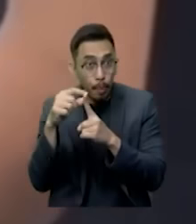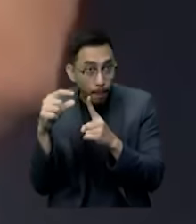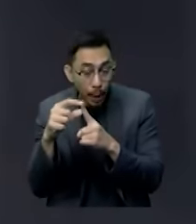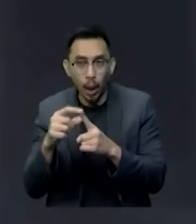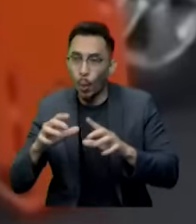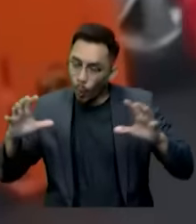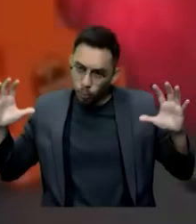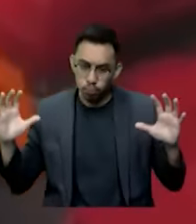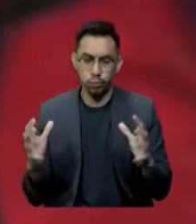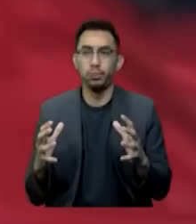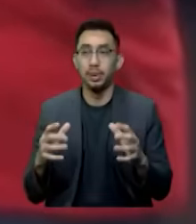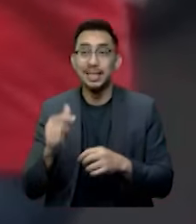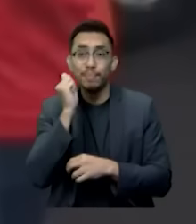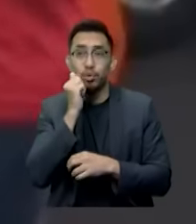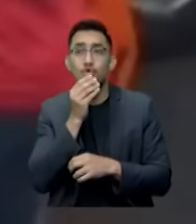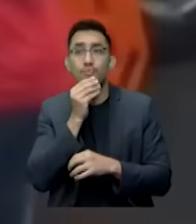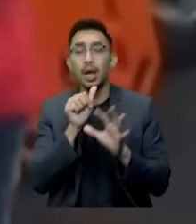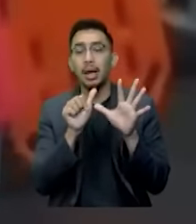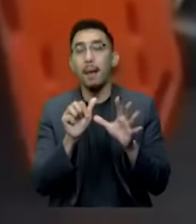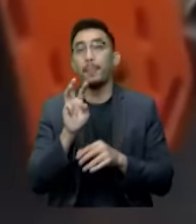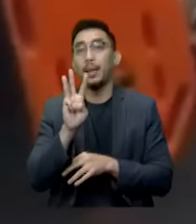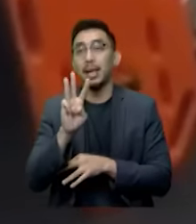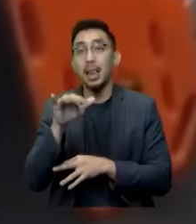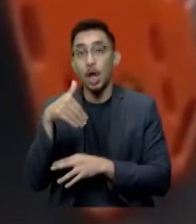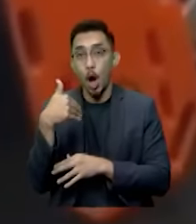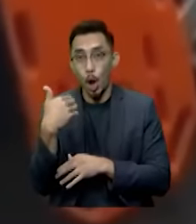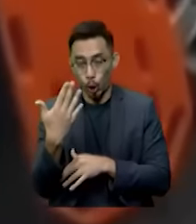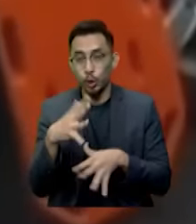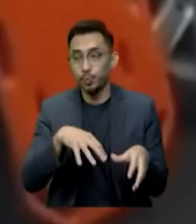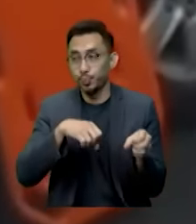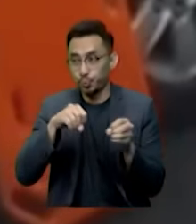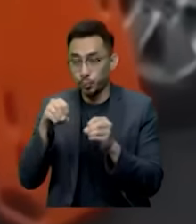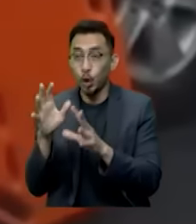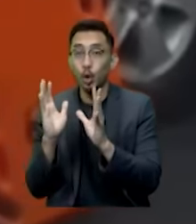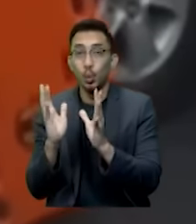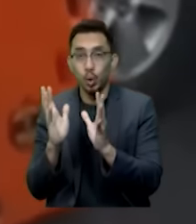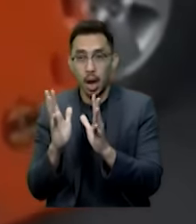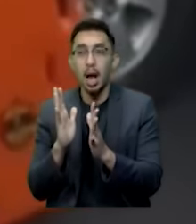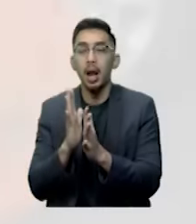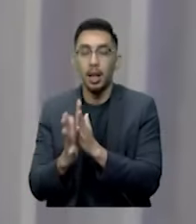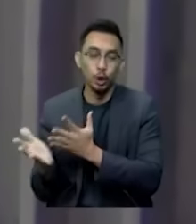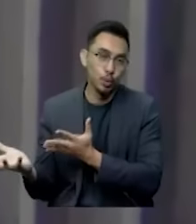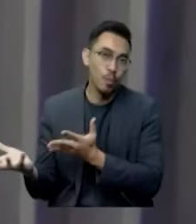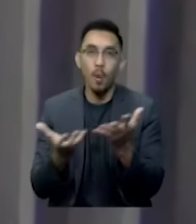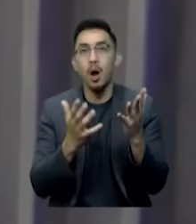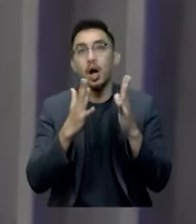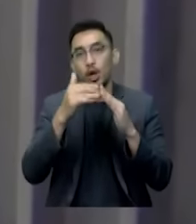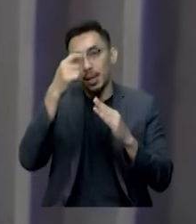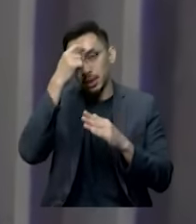63 tahun ini berhasil dievakuasi dan langsung dibawa ke rumah sakit Pelni menggunakan ambulans. Jadi,